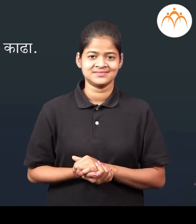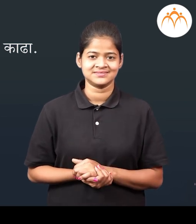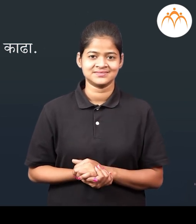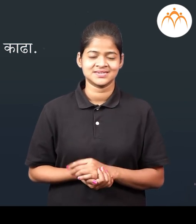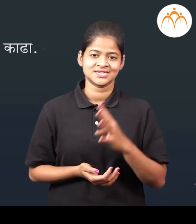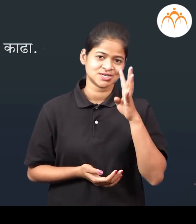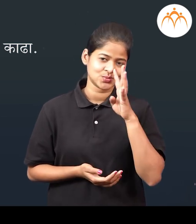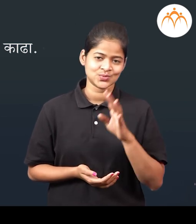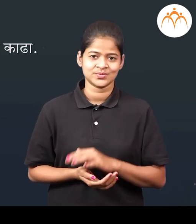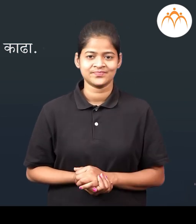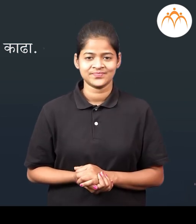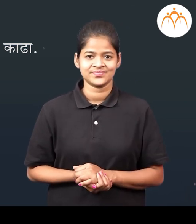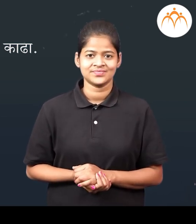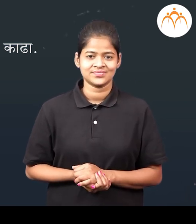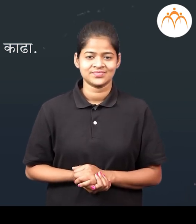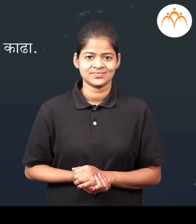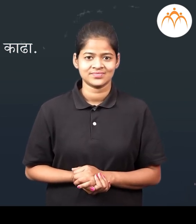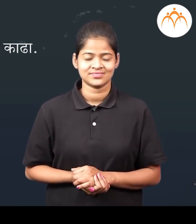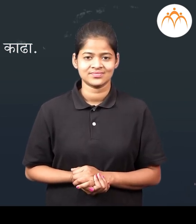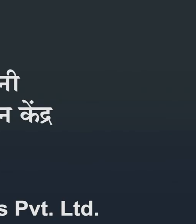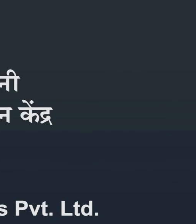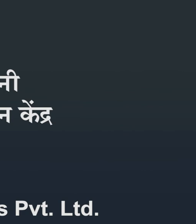8, 9.